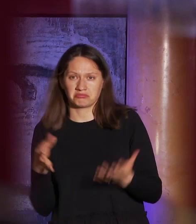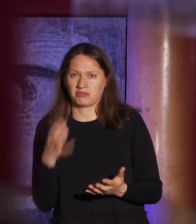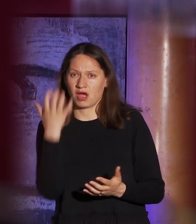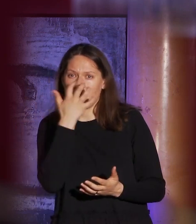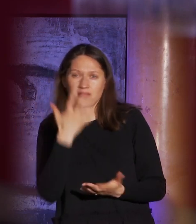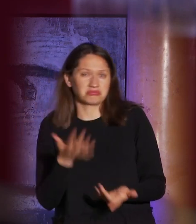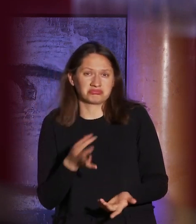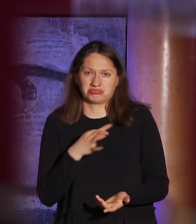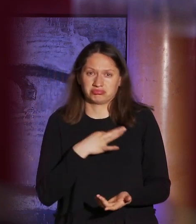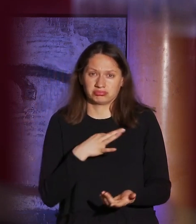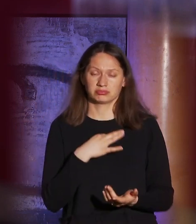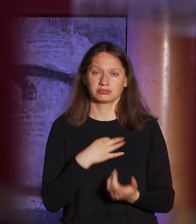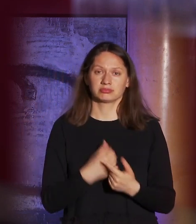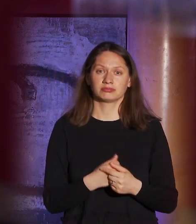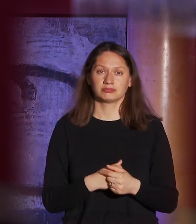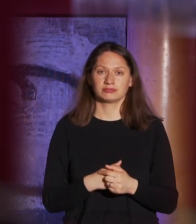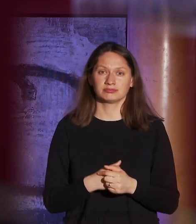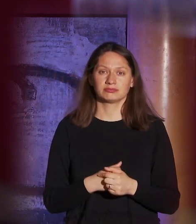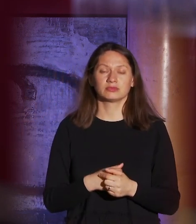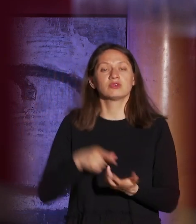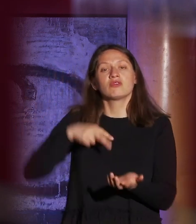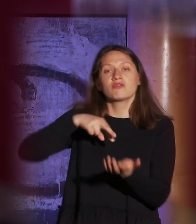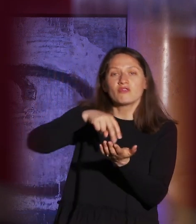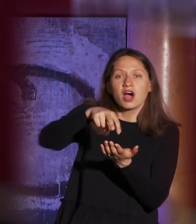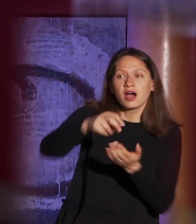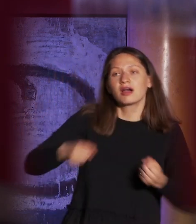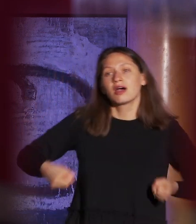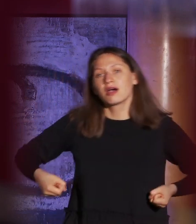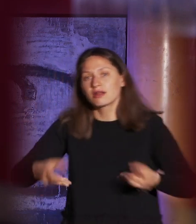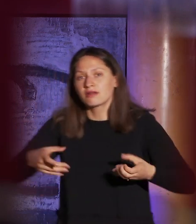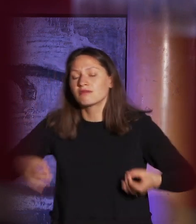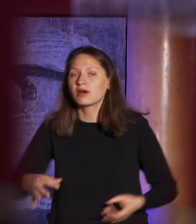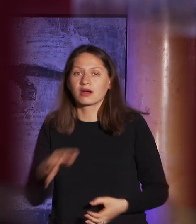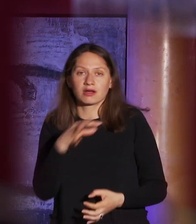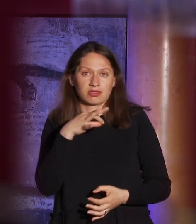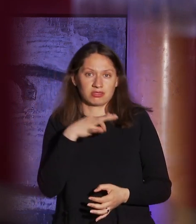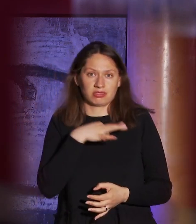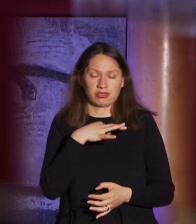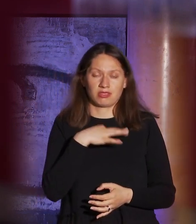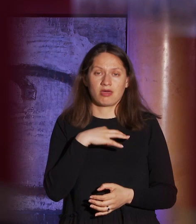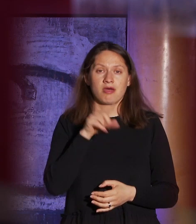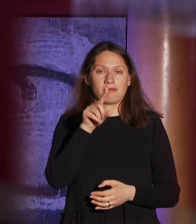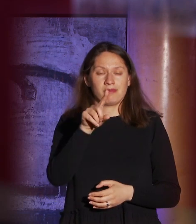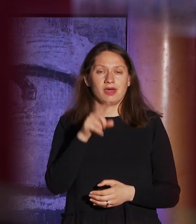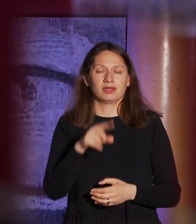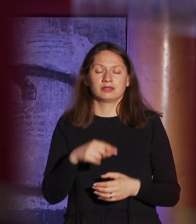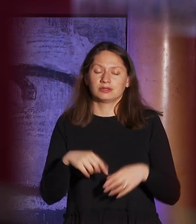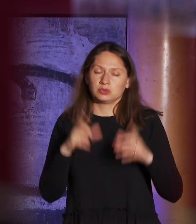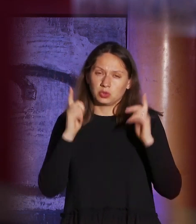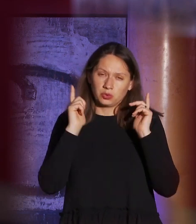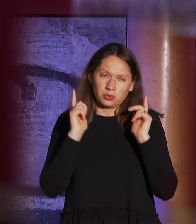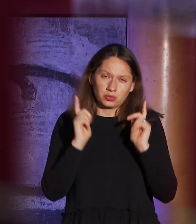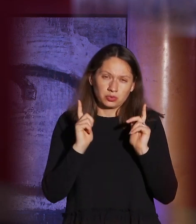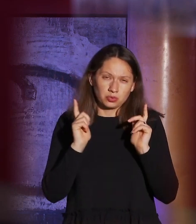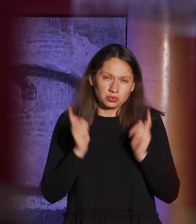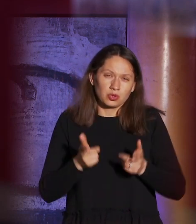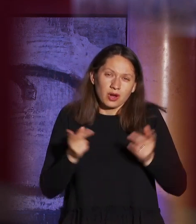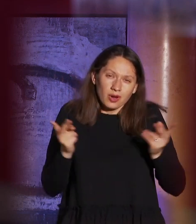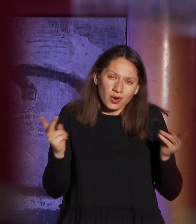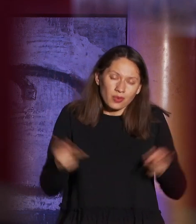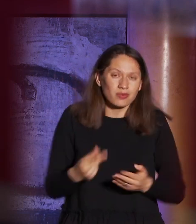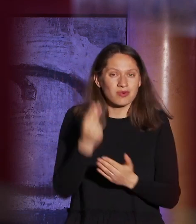eina vienaip ar kitaip. Jam vienodai reikia vienokių ar kitokių meno formų.